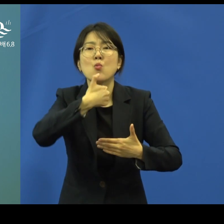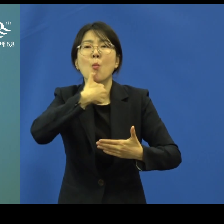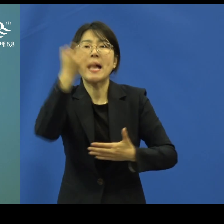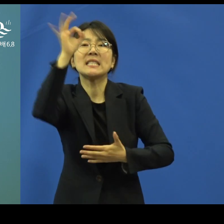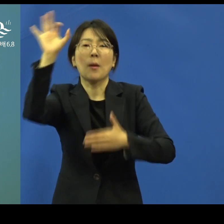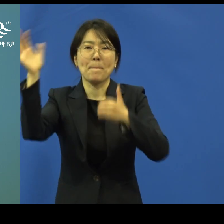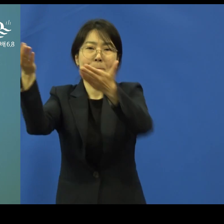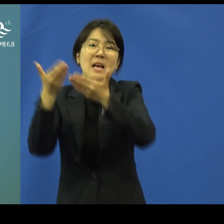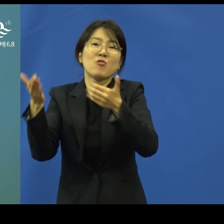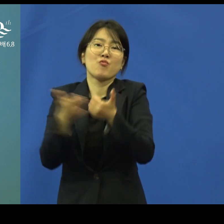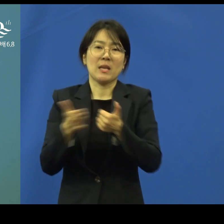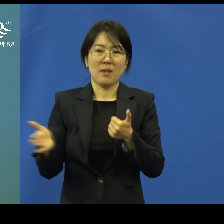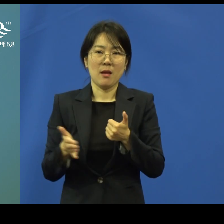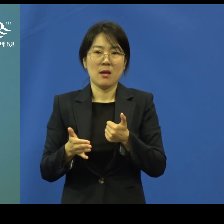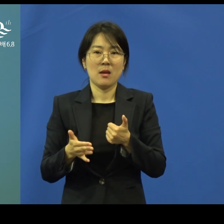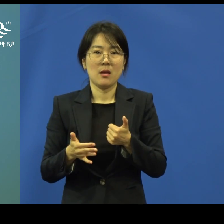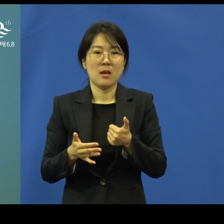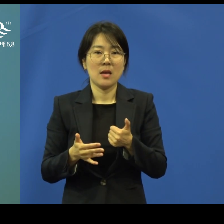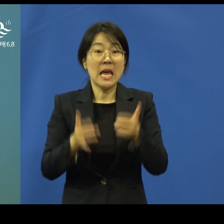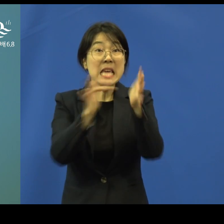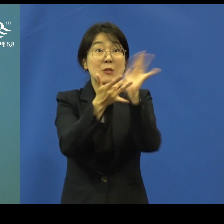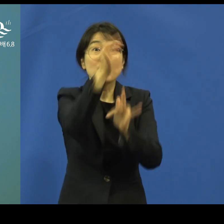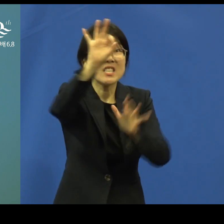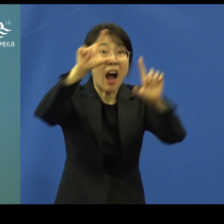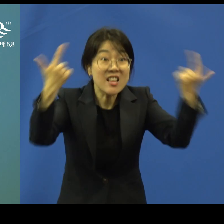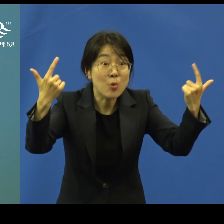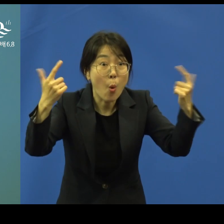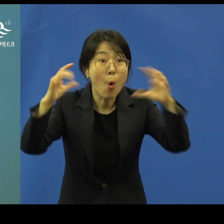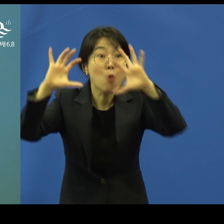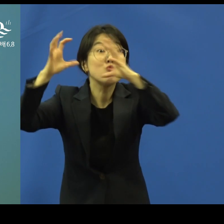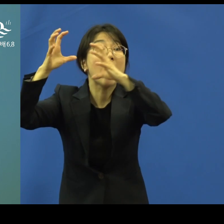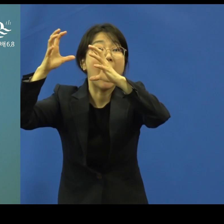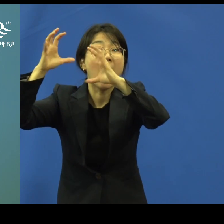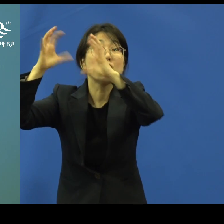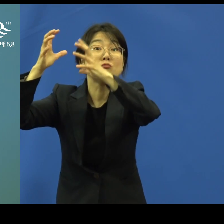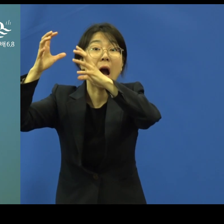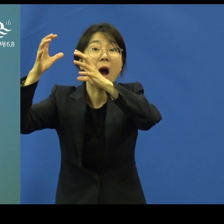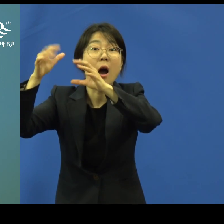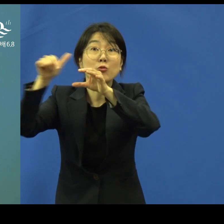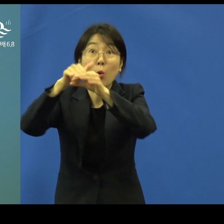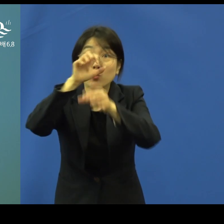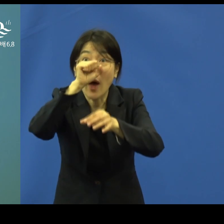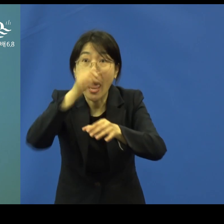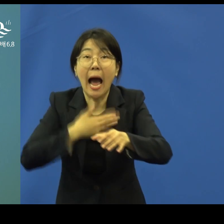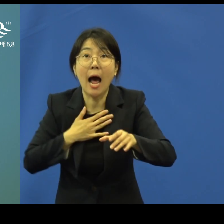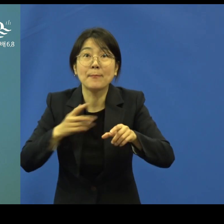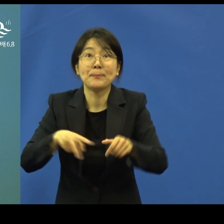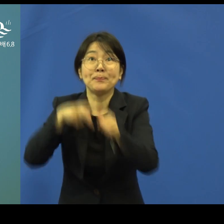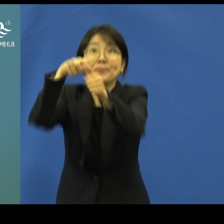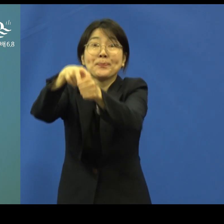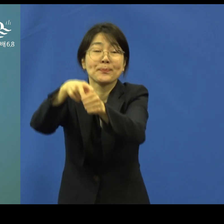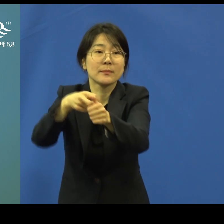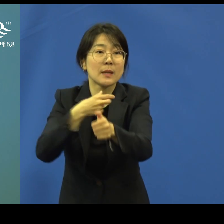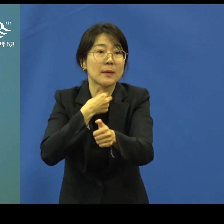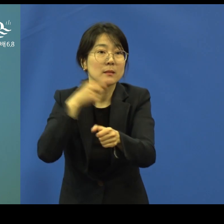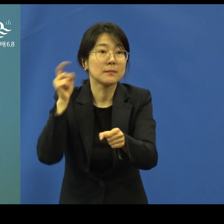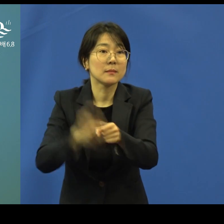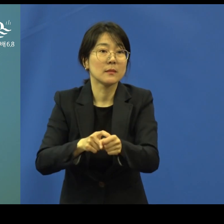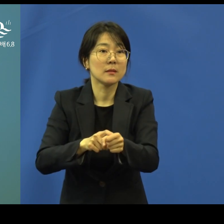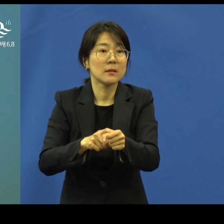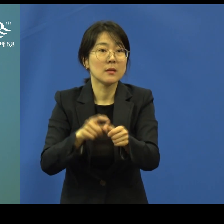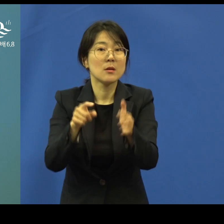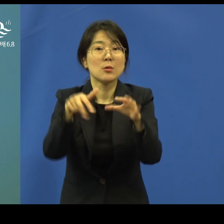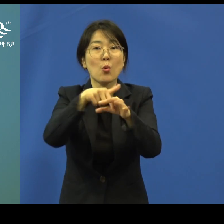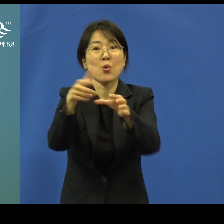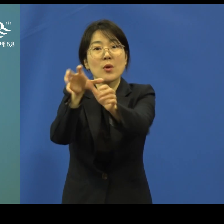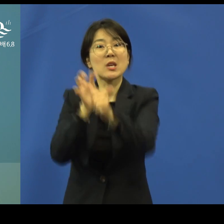그러니까 여러분, 이게 라우디게아 교회가 이제 처해 있는 현실이었습니다. 자, 그러면 이렇게 미진하게 된 요인이